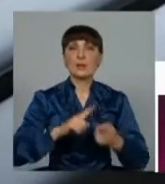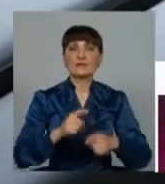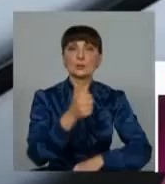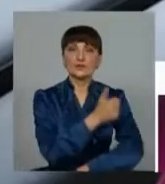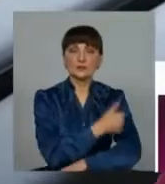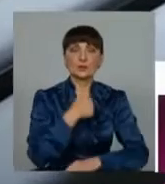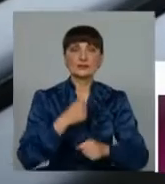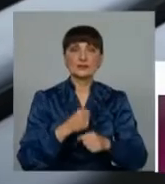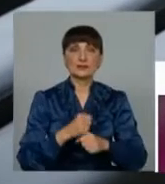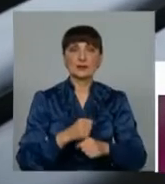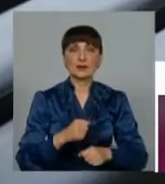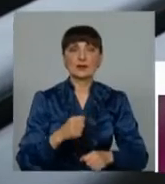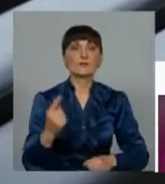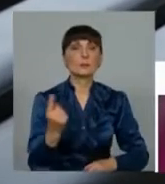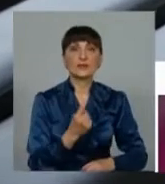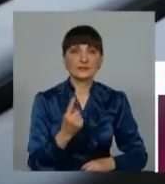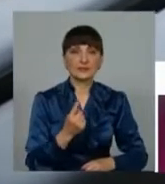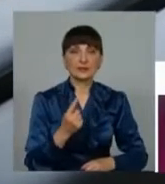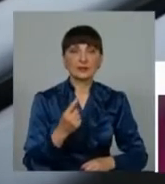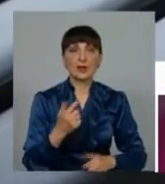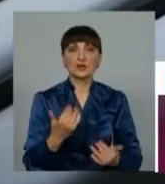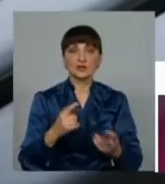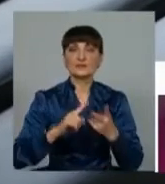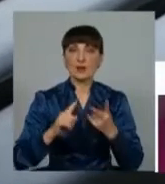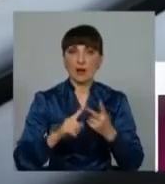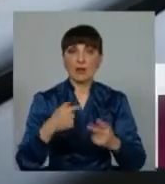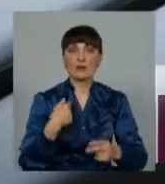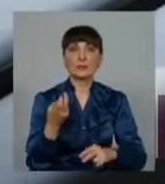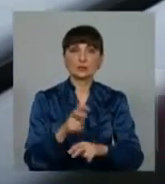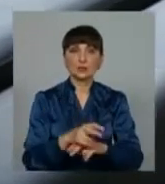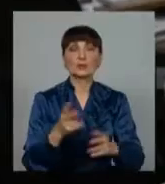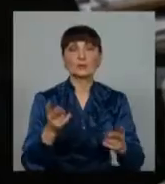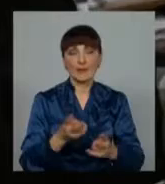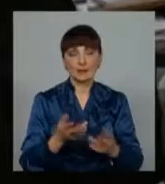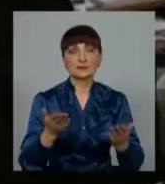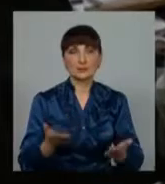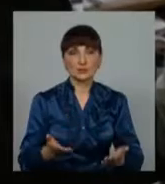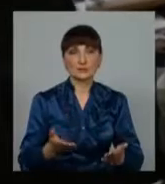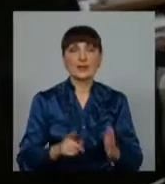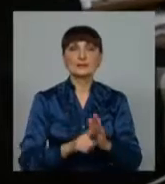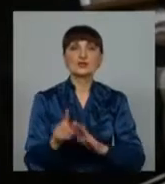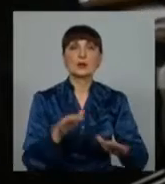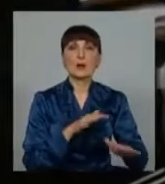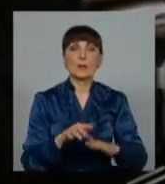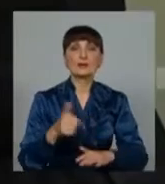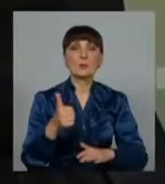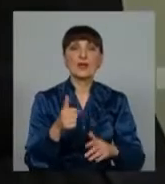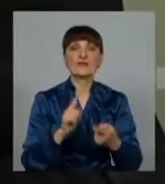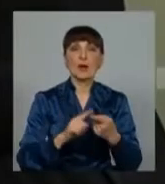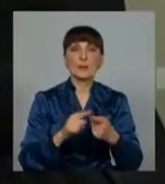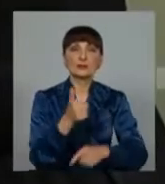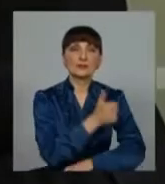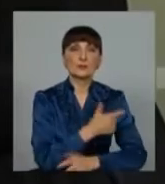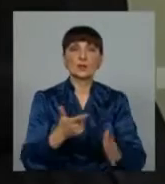1 июля. Это я пришла за вторым. Ну, надо, значит, надо. С начала кампании в Алматы первым компонентом